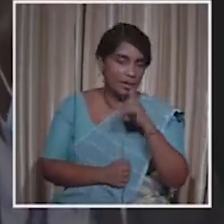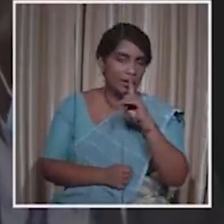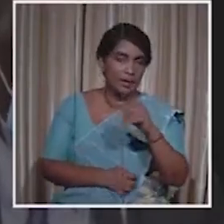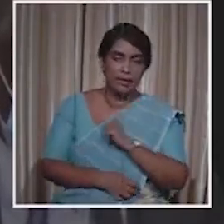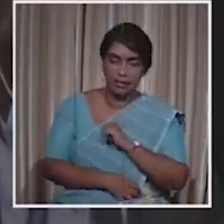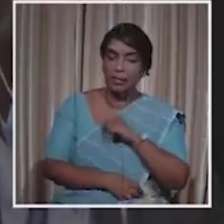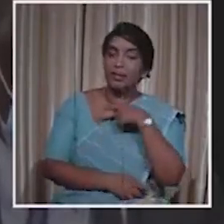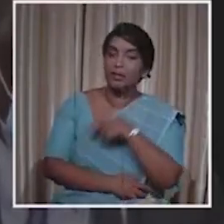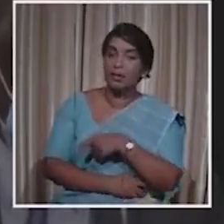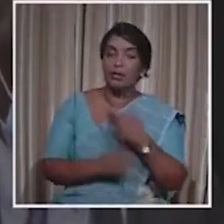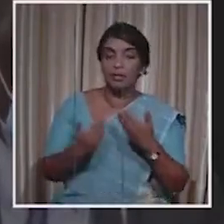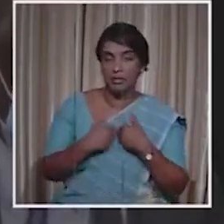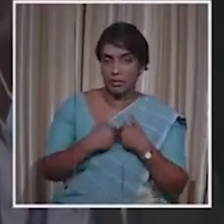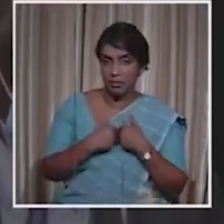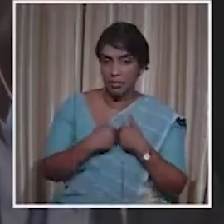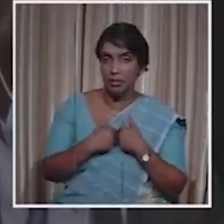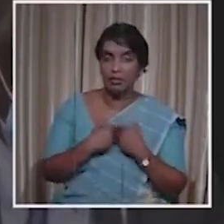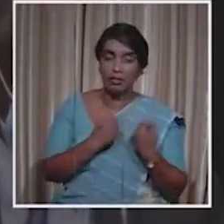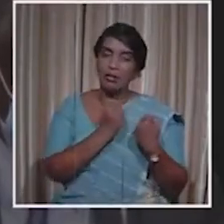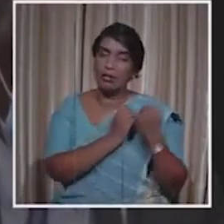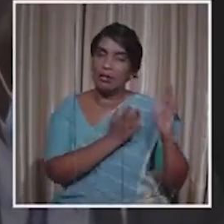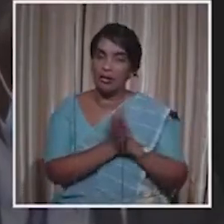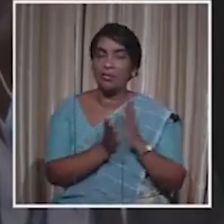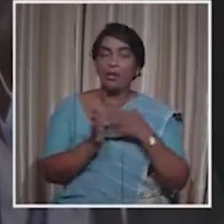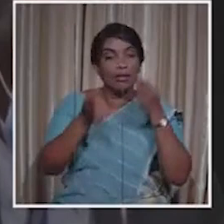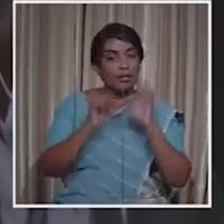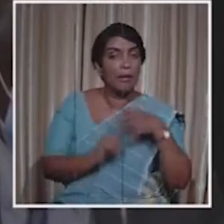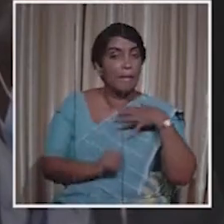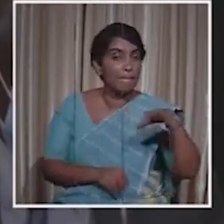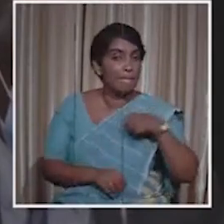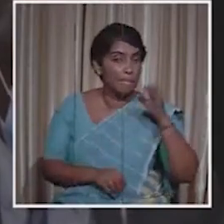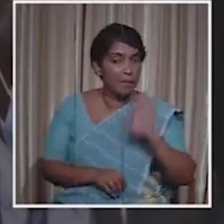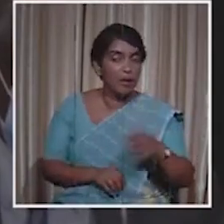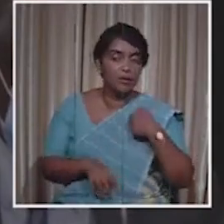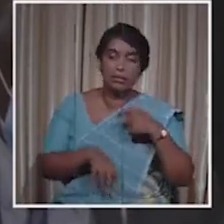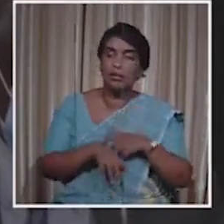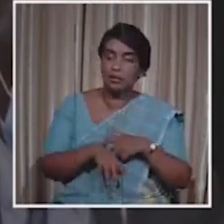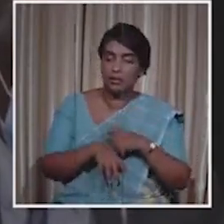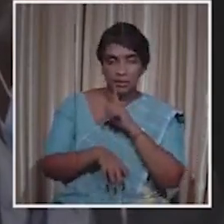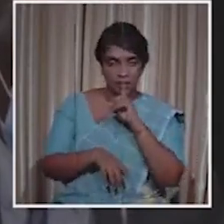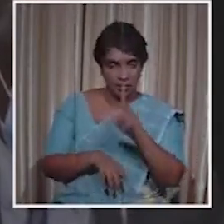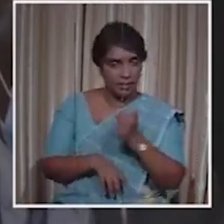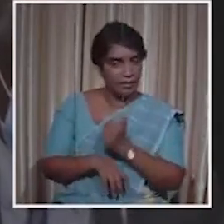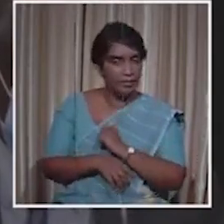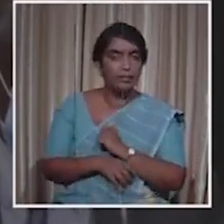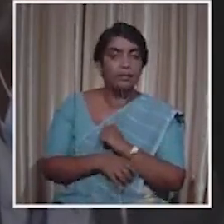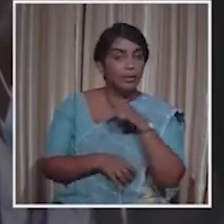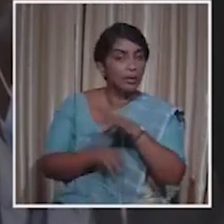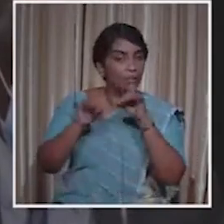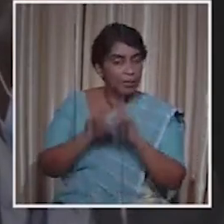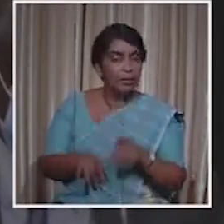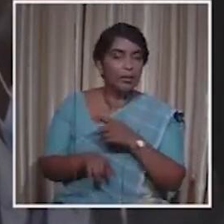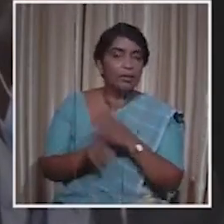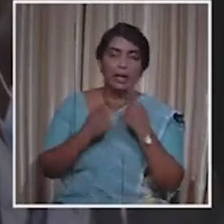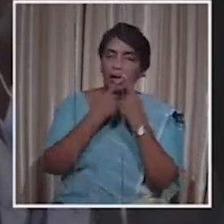வரப்பிரசாதமாக அமையும். அதனை நீங்கள் சரியாக பயன்படுத்தி கொள்ள வேண்டும் என்பதையும் நான் இந்த இடத்திலே குறிப்பிட விரும்புகிறேன். இவ்வாறெல்லாம் இந்தியா பல உதவிகளை